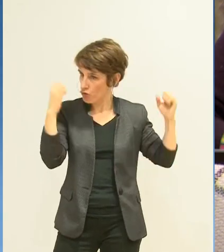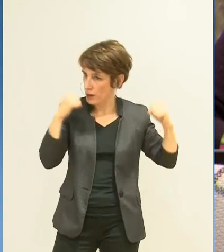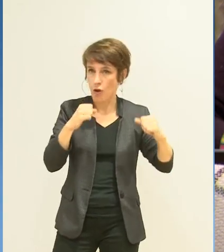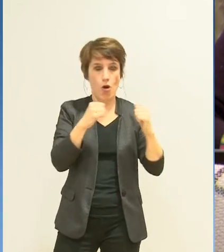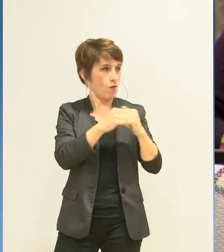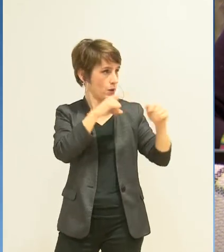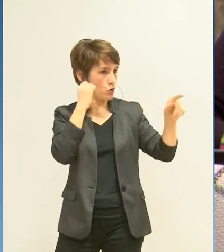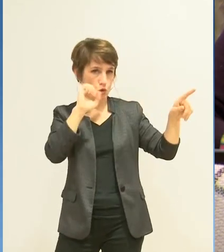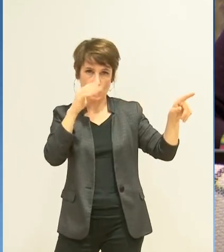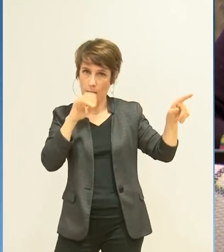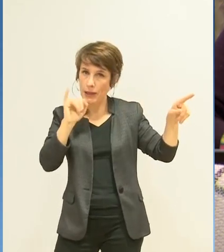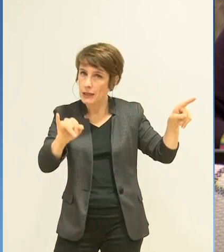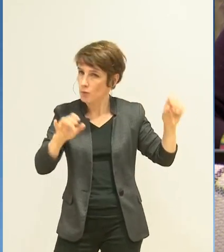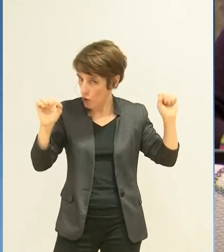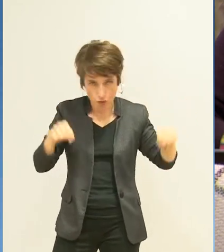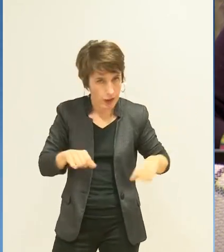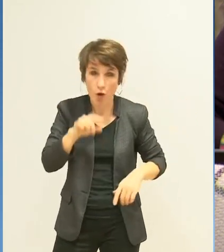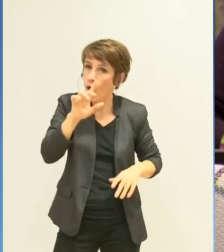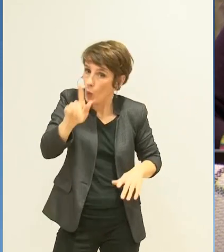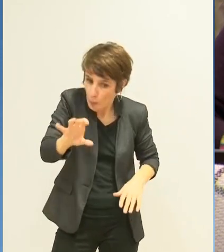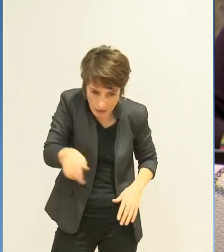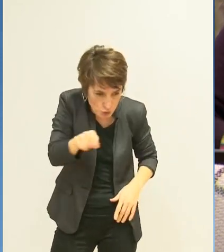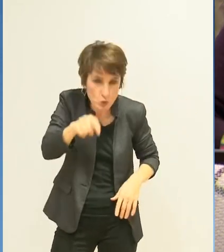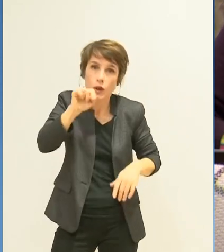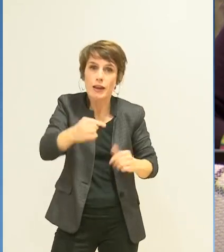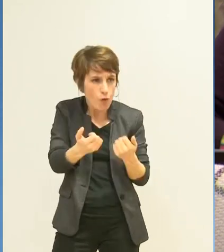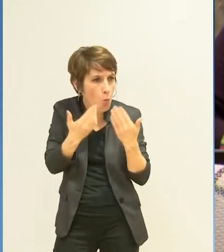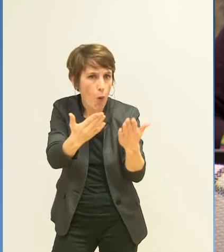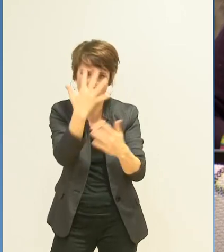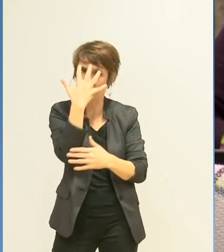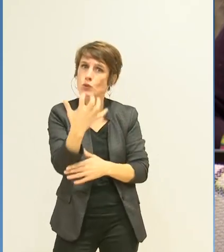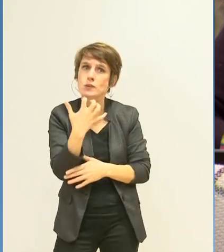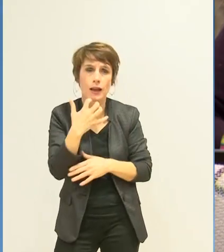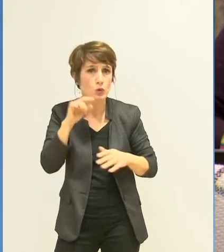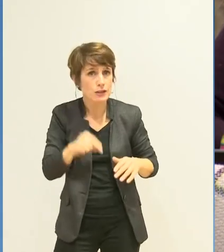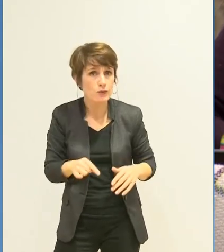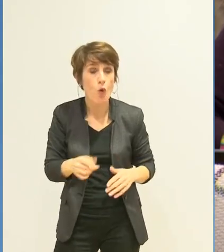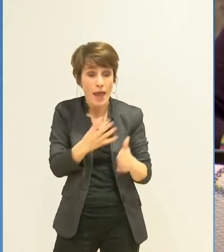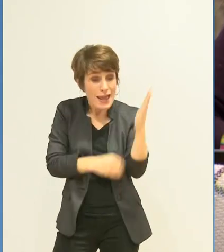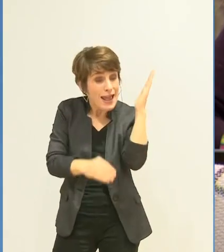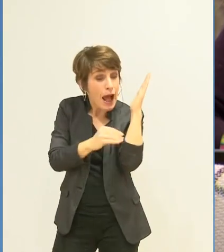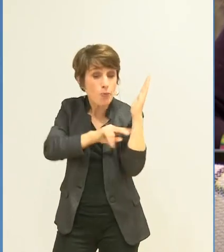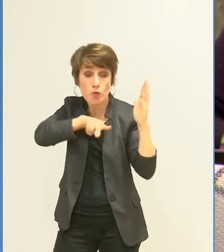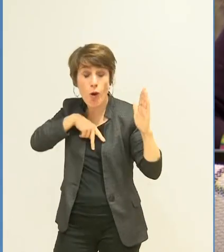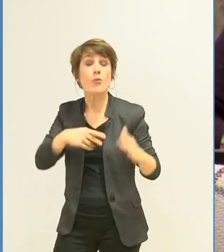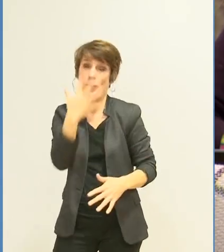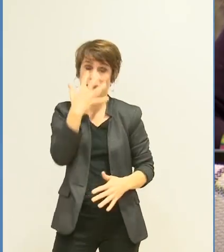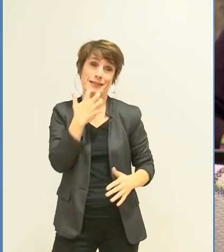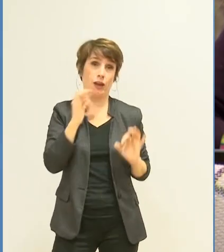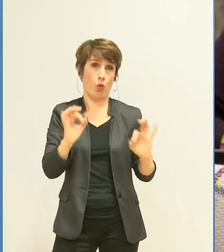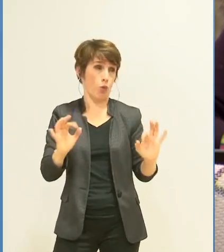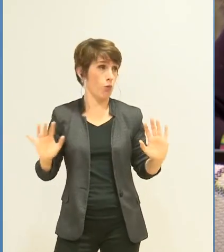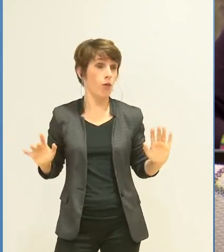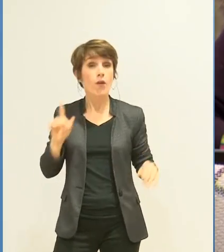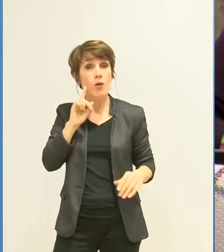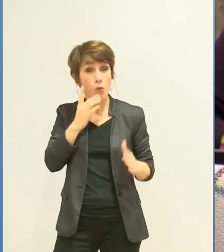adjoint aux finances et évidemment il faut faire des propositions sérieuses et notre amendement est excessivement sérieux puisqu'il vous propose